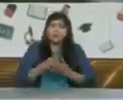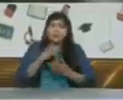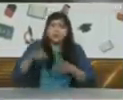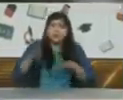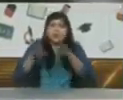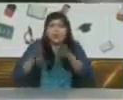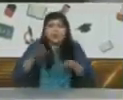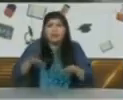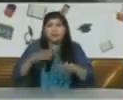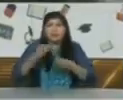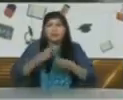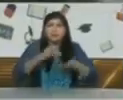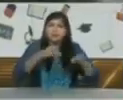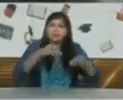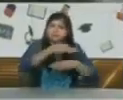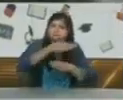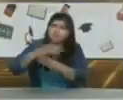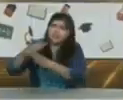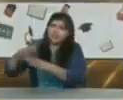इक्वली डिस्ट्रीब्यूट करना चाहिए।